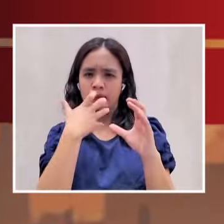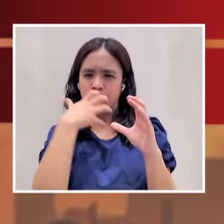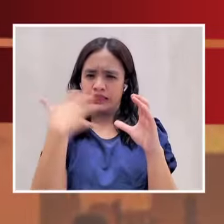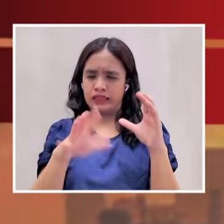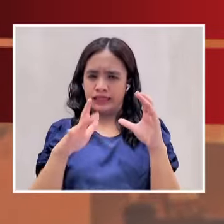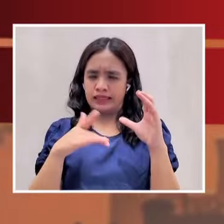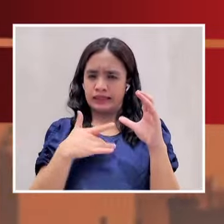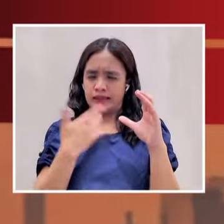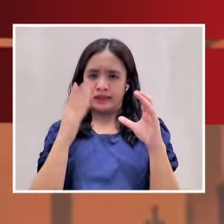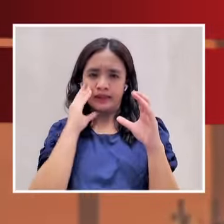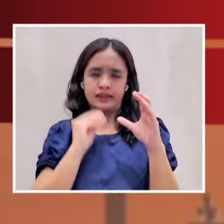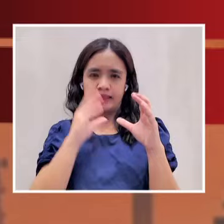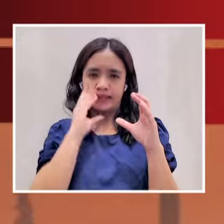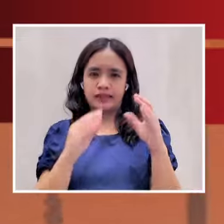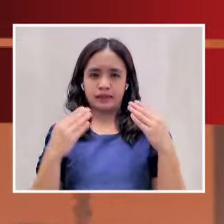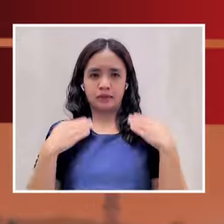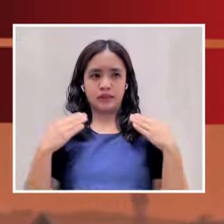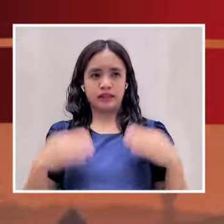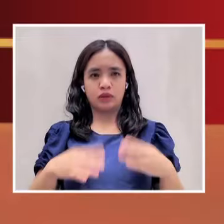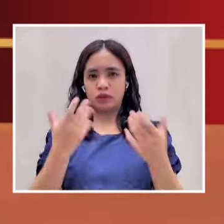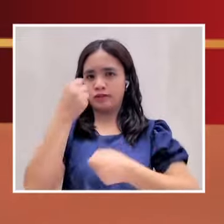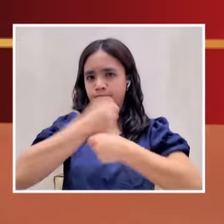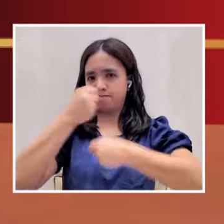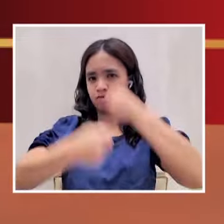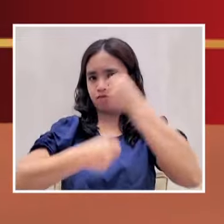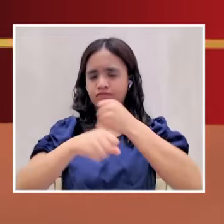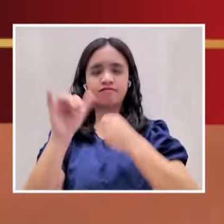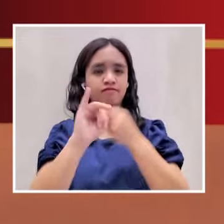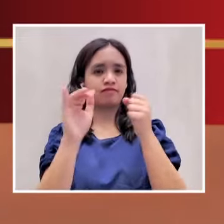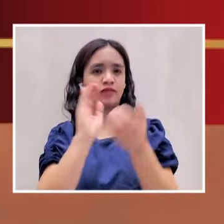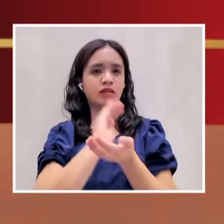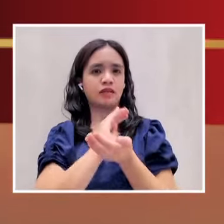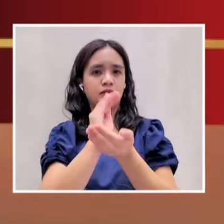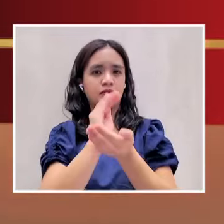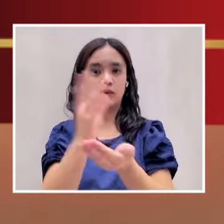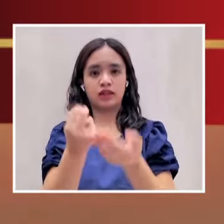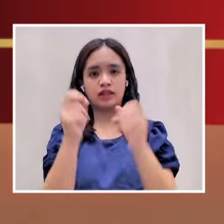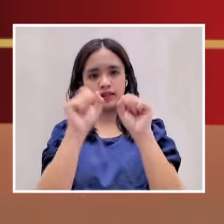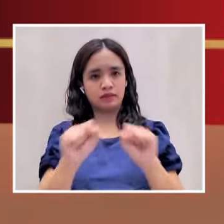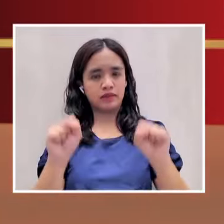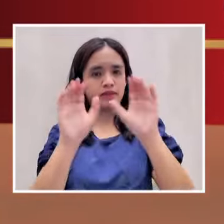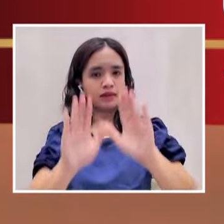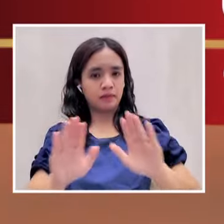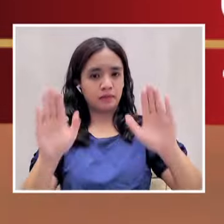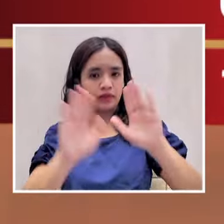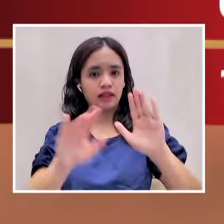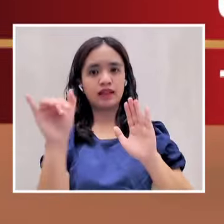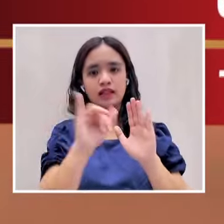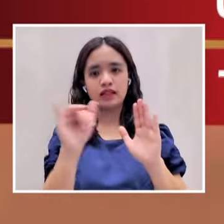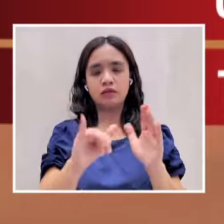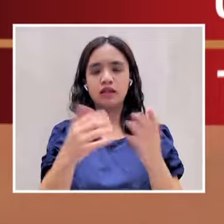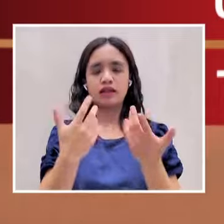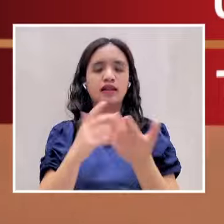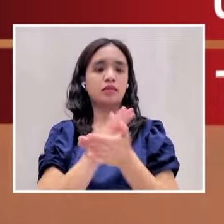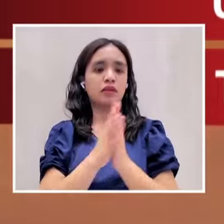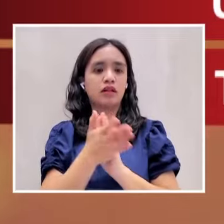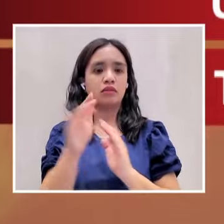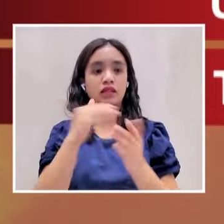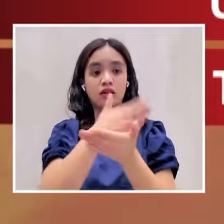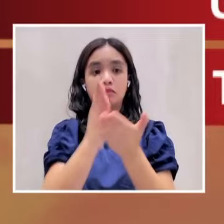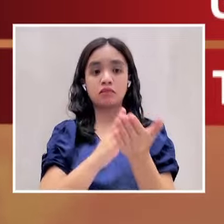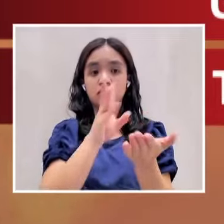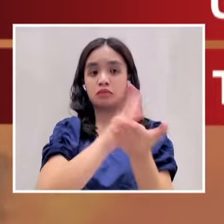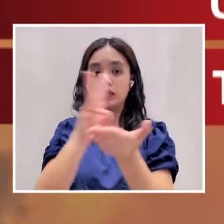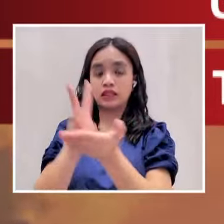init ng ating katawan sa Cotabato City at Zamboanga City Sabado at Linggo, at magiging maalinsangan din po sa ilan pang lugar sa